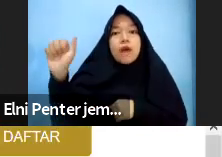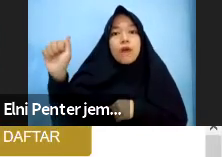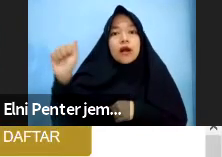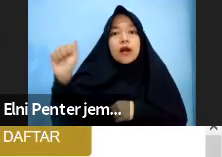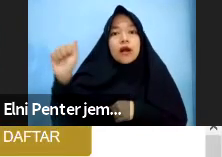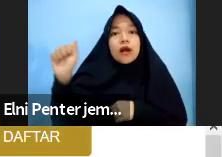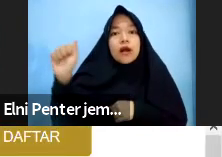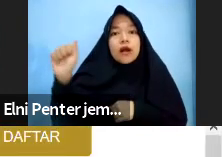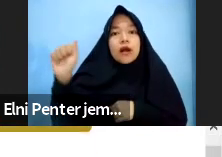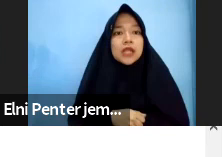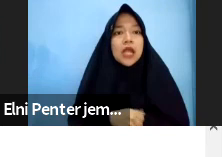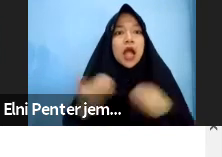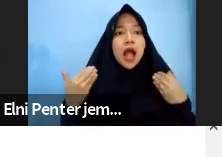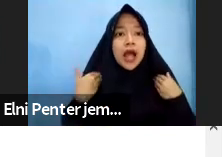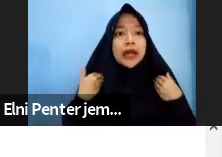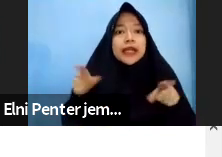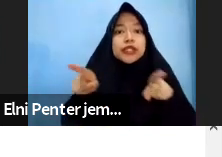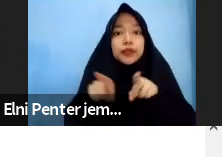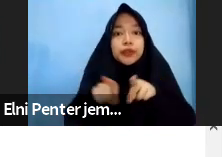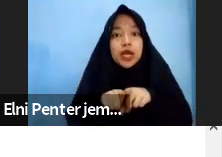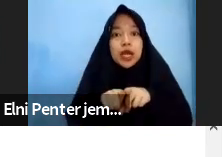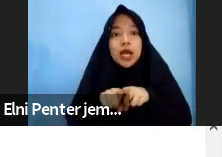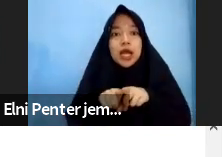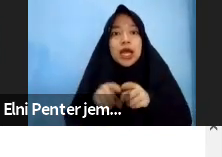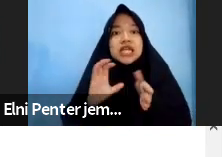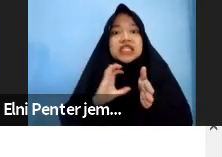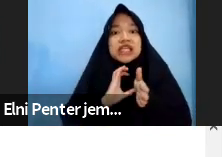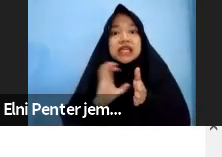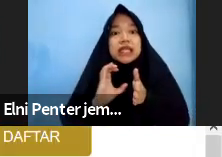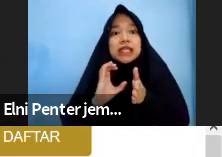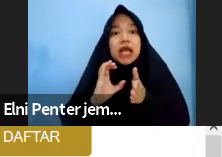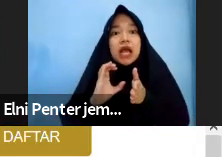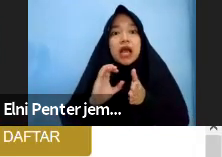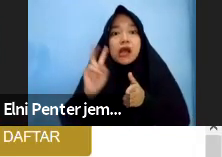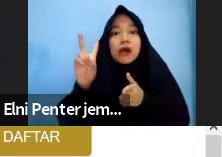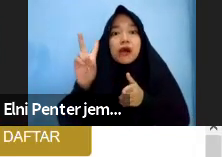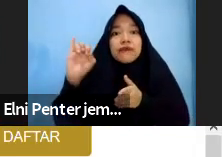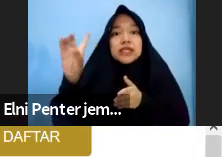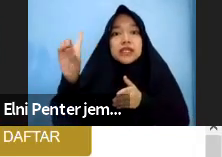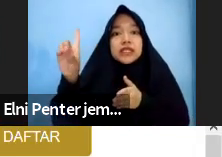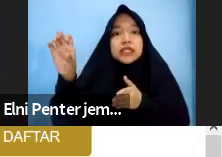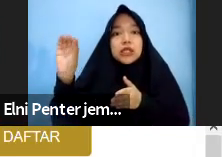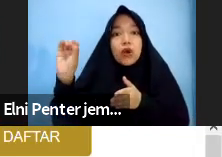perdengarkan sedikit ya ini misalkan airbrush ini